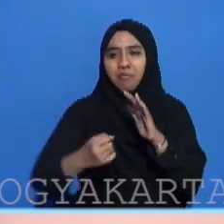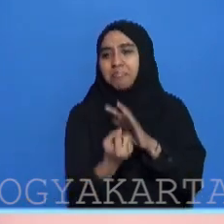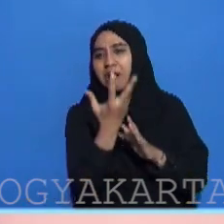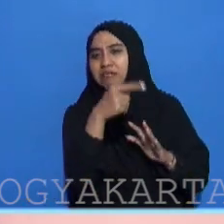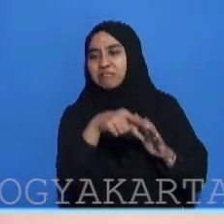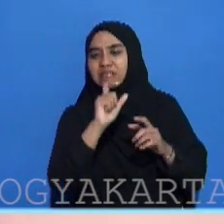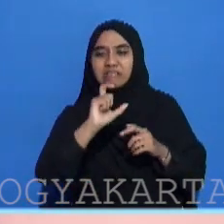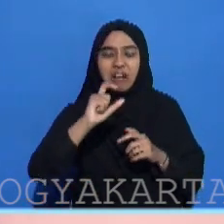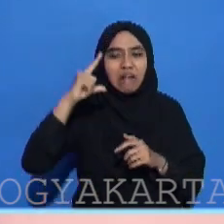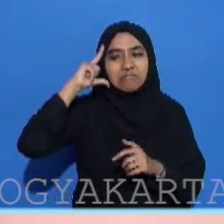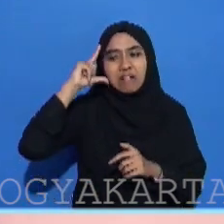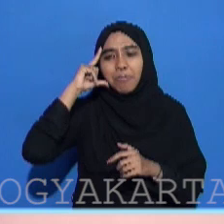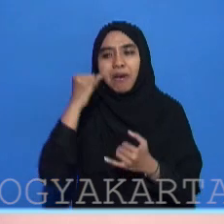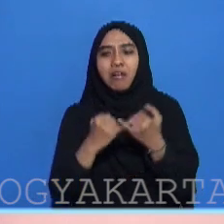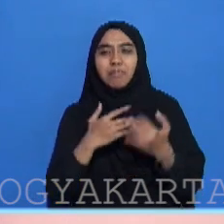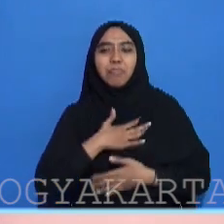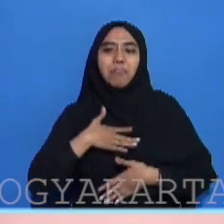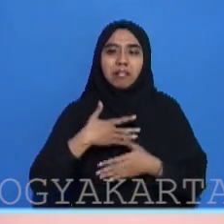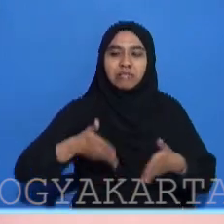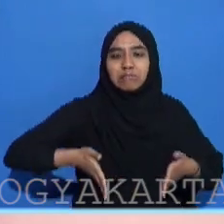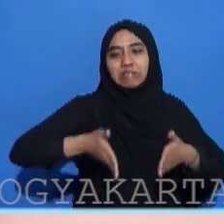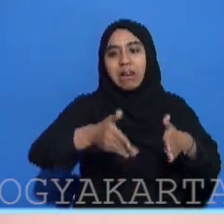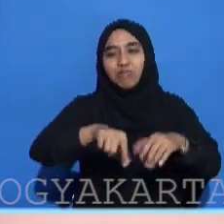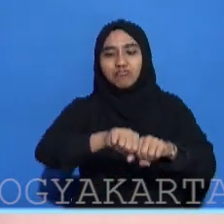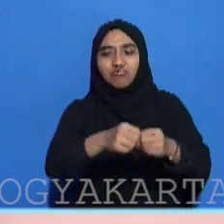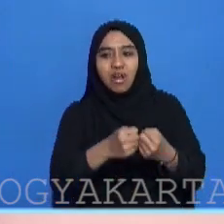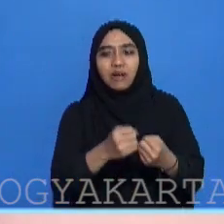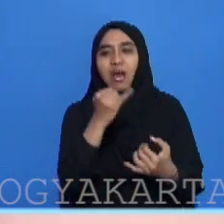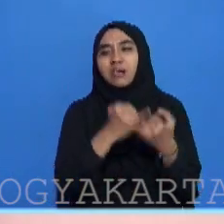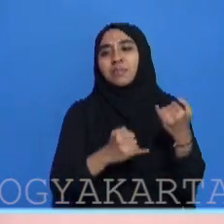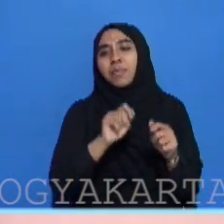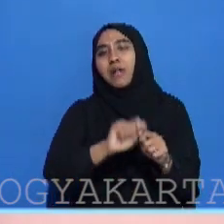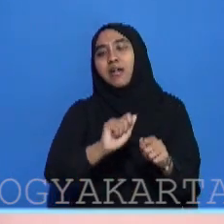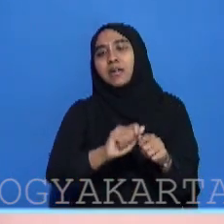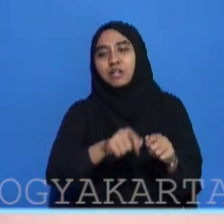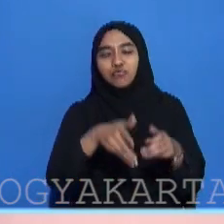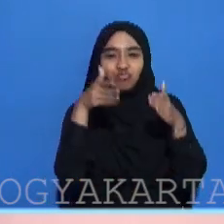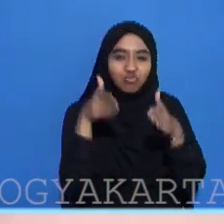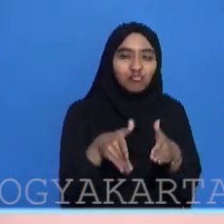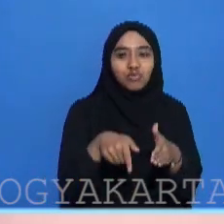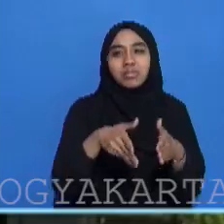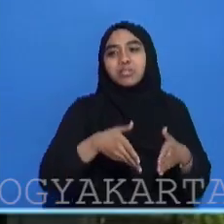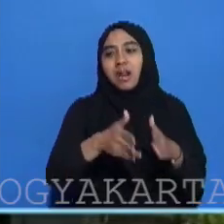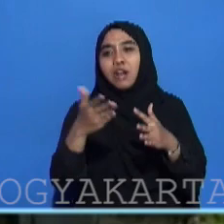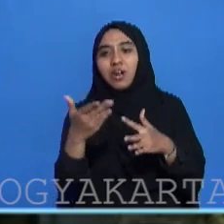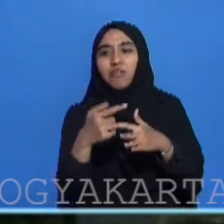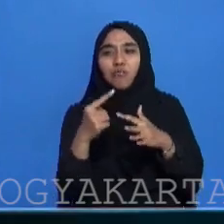Sleman akhirnya menikmati perbaikan Jalan terutama jalur yang difungsikan untuk evakuasi Mandiri